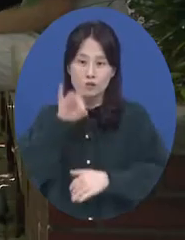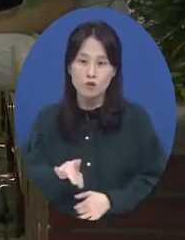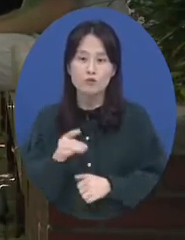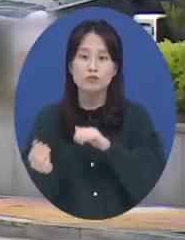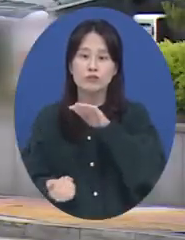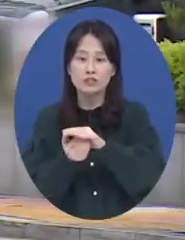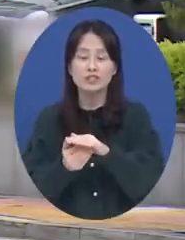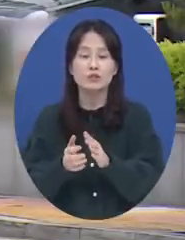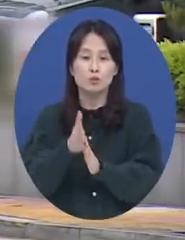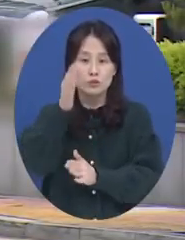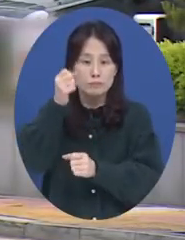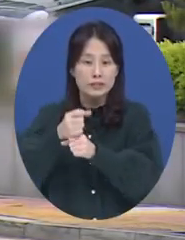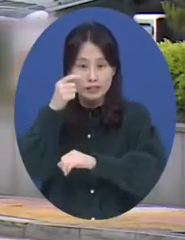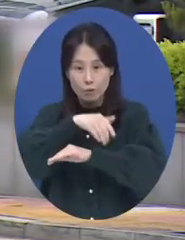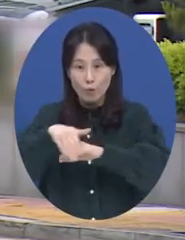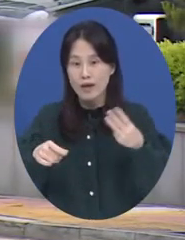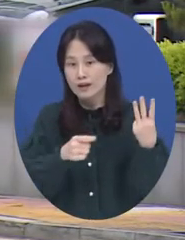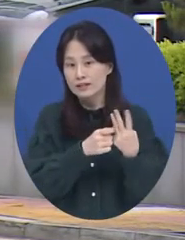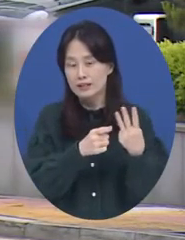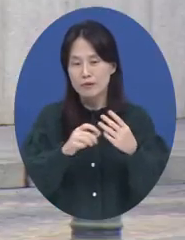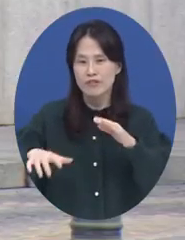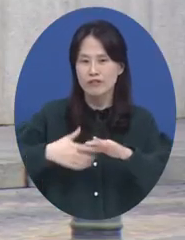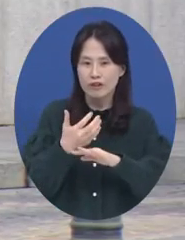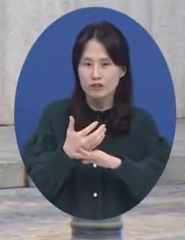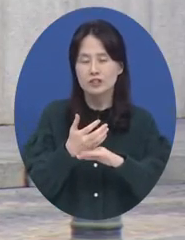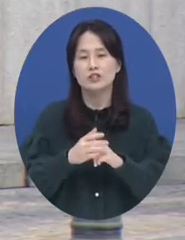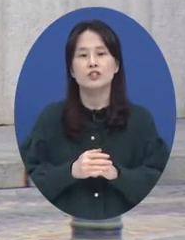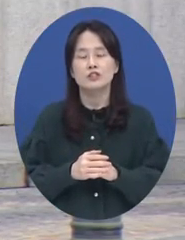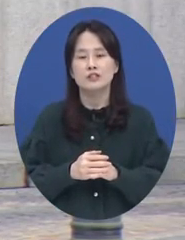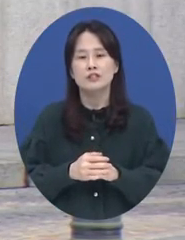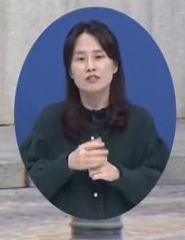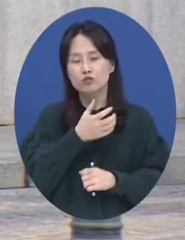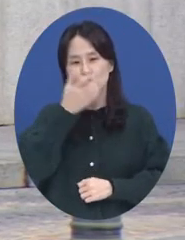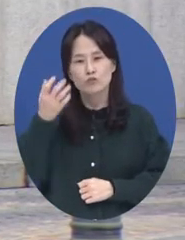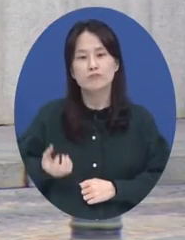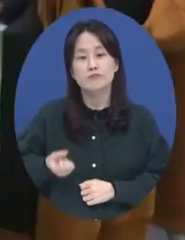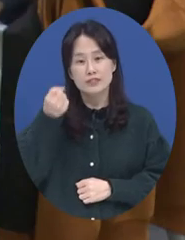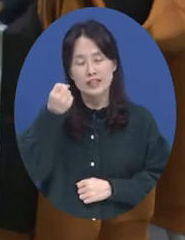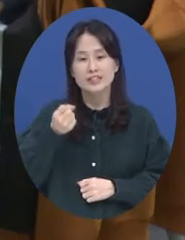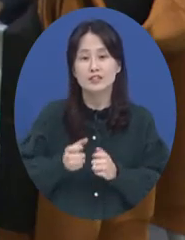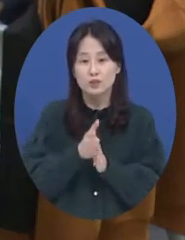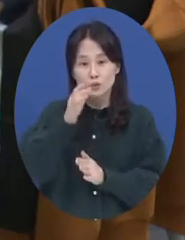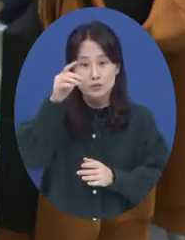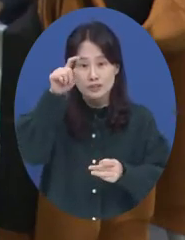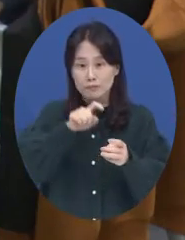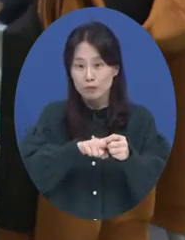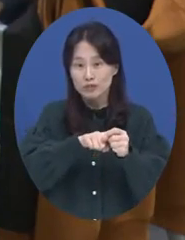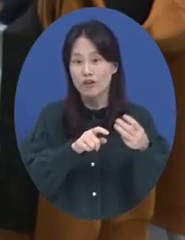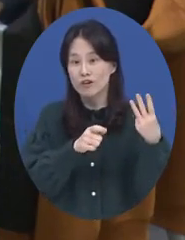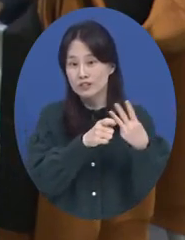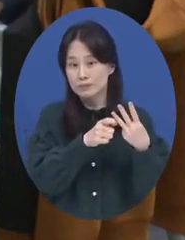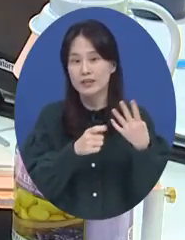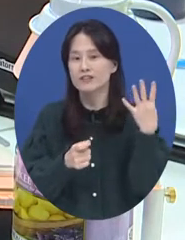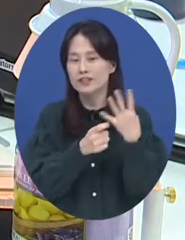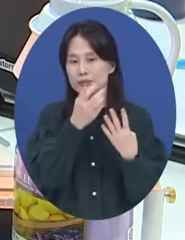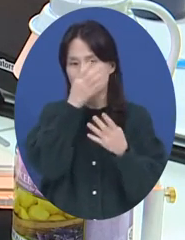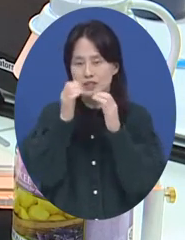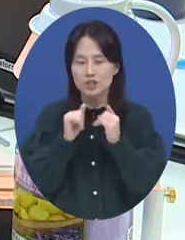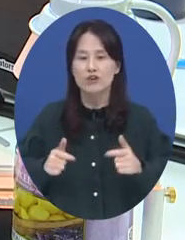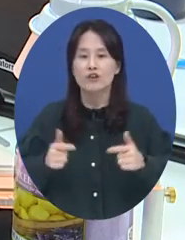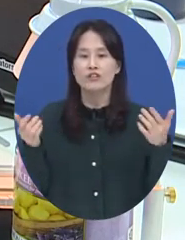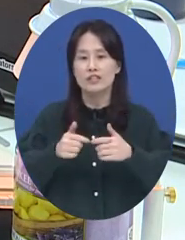있었다 휴 먼지들은 혁신과 02 를 꿈꾸는 포용의 도시를 추진 천년이 모여서 활동하는 회계 도시로 일자리를